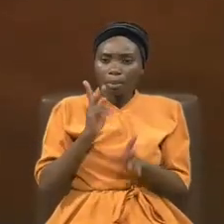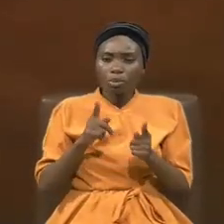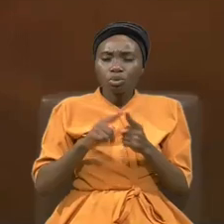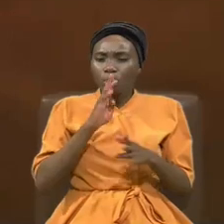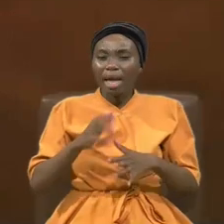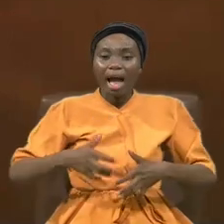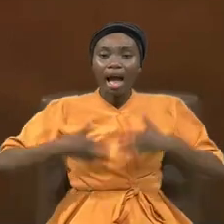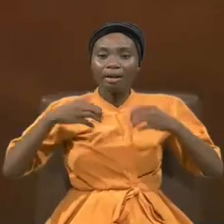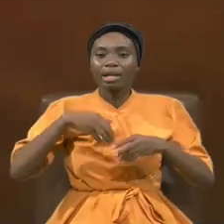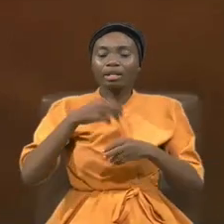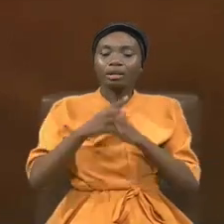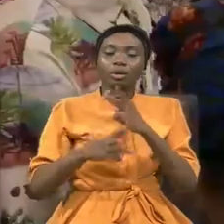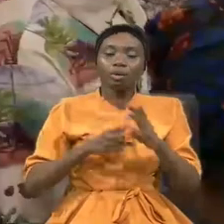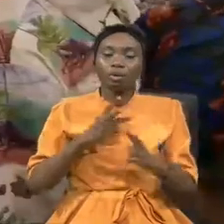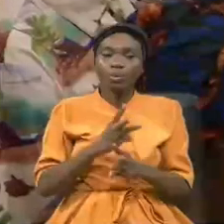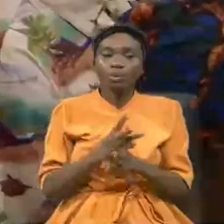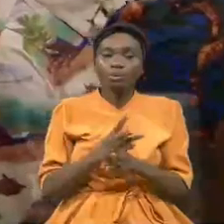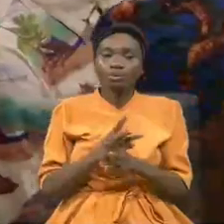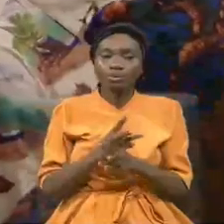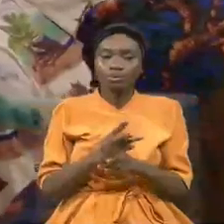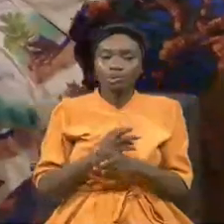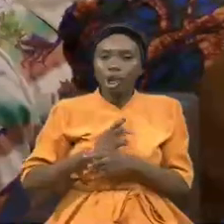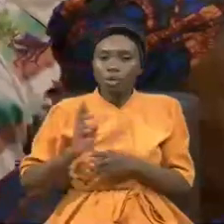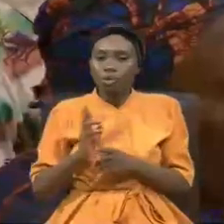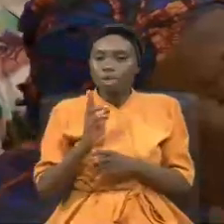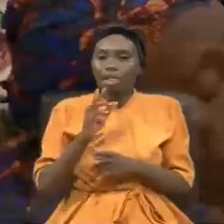Un petit regard énerve les gens dans le monde